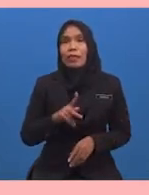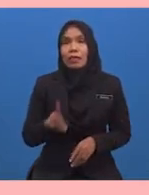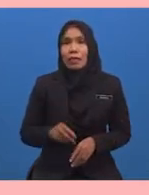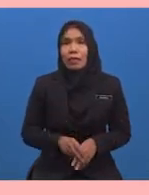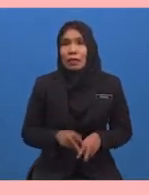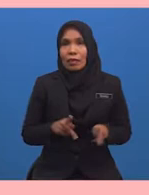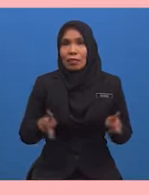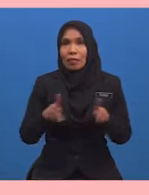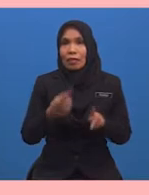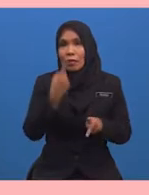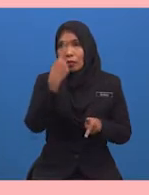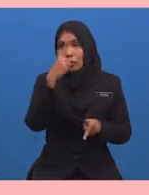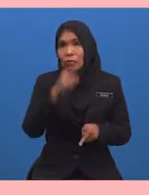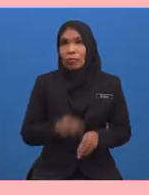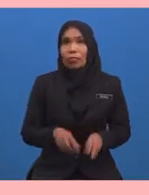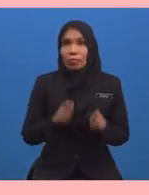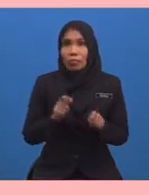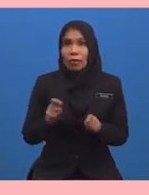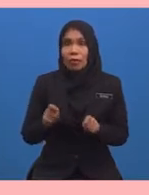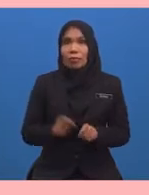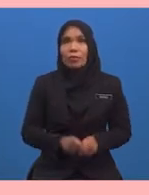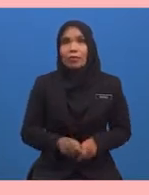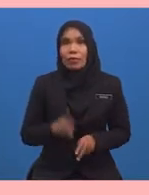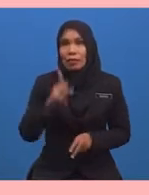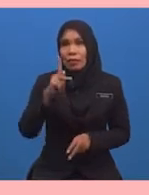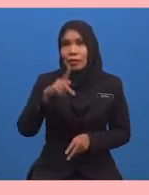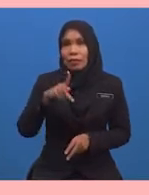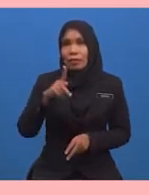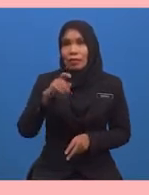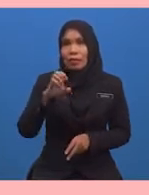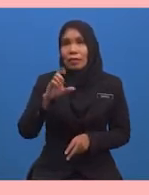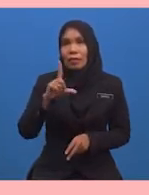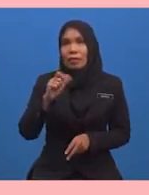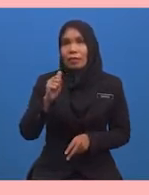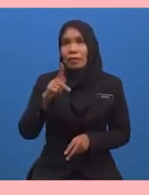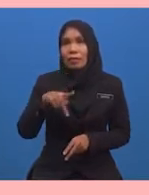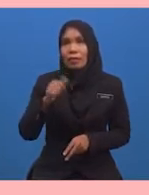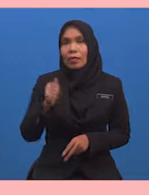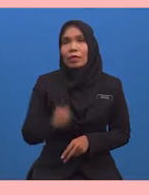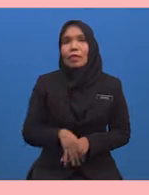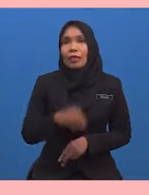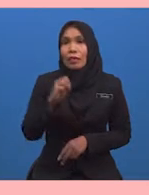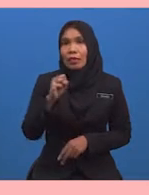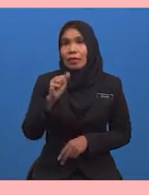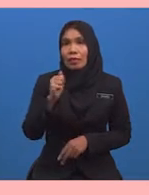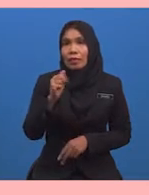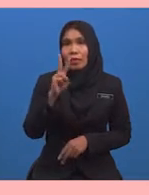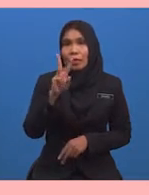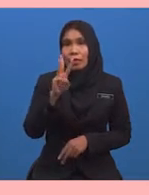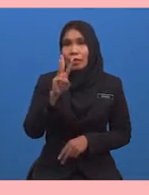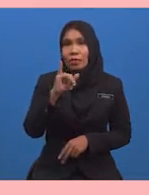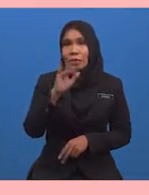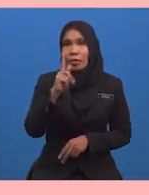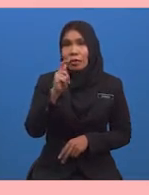A. Delta Rajang, B. Dataran Johor, C. Dataran Kelantan dan D.